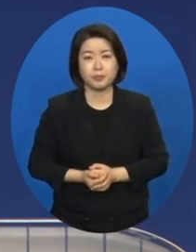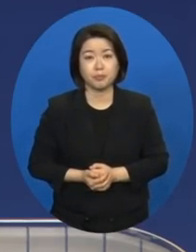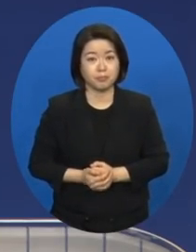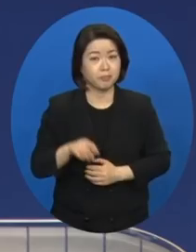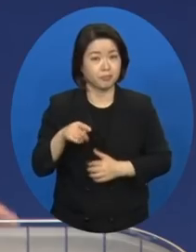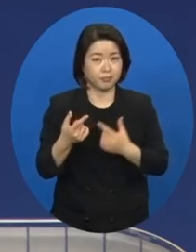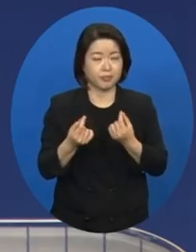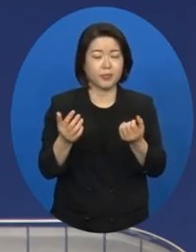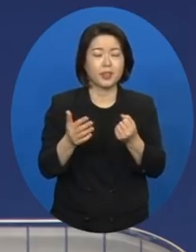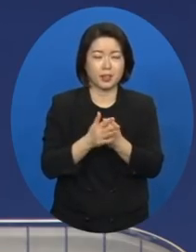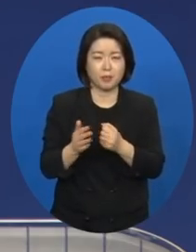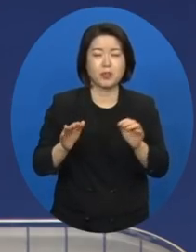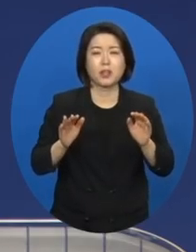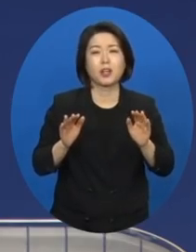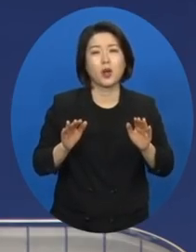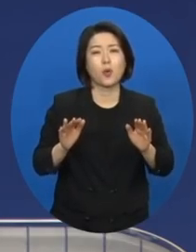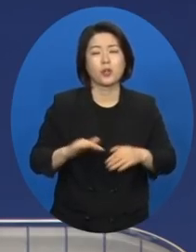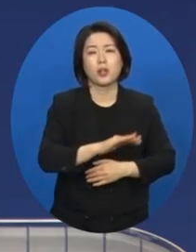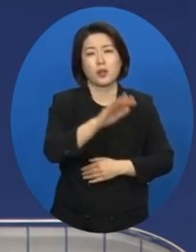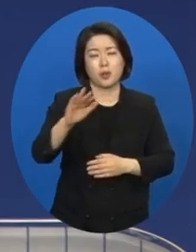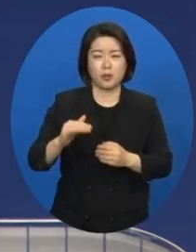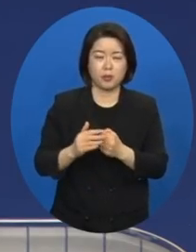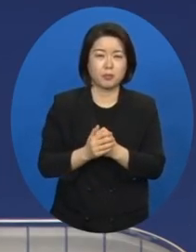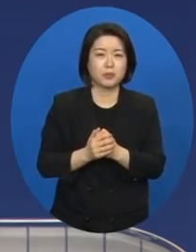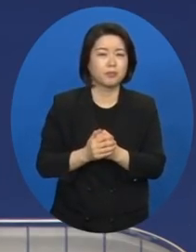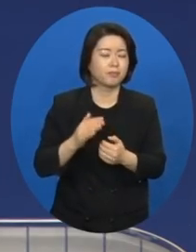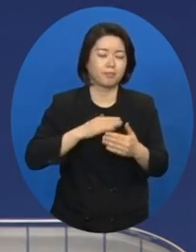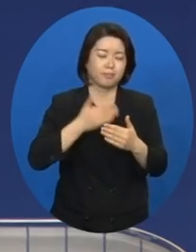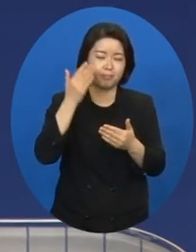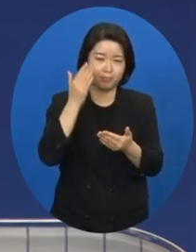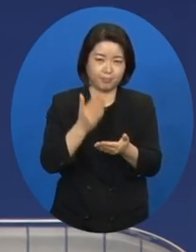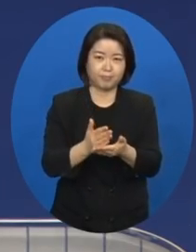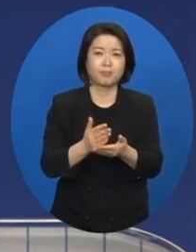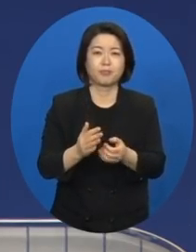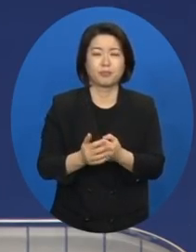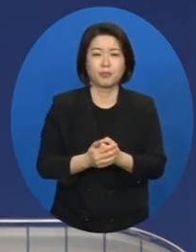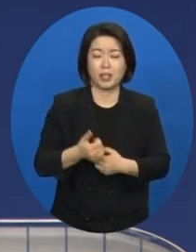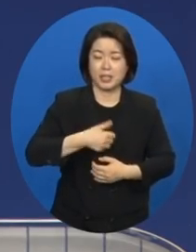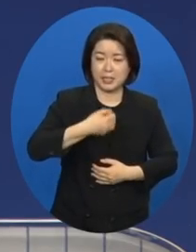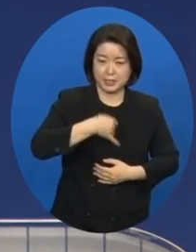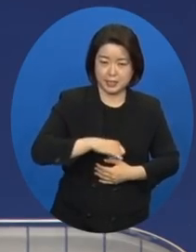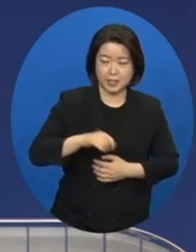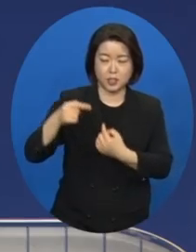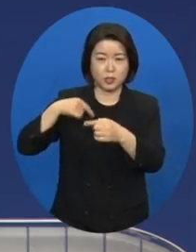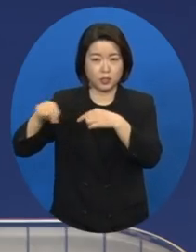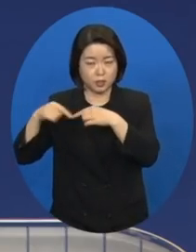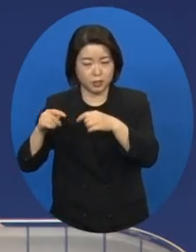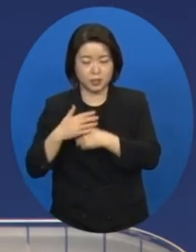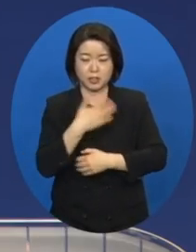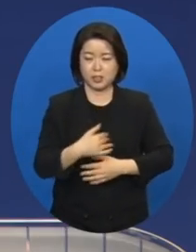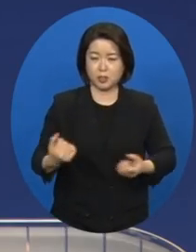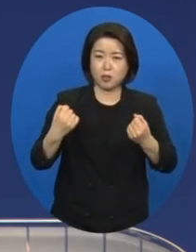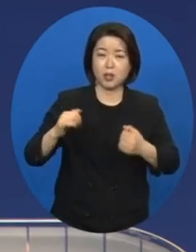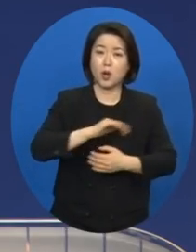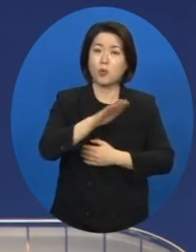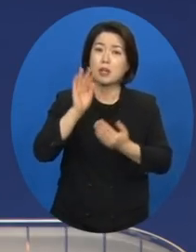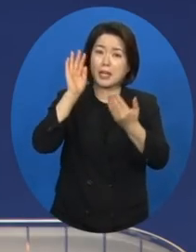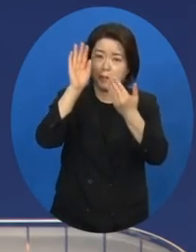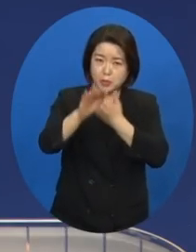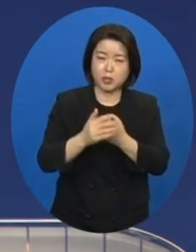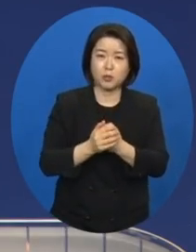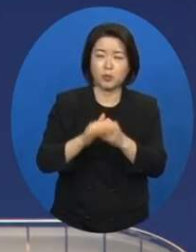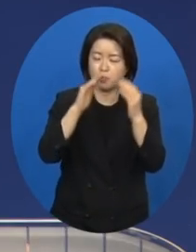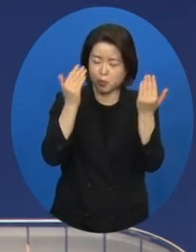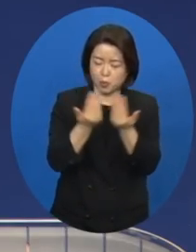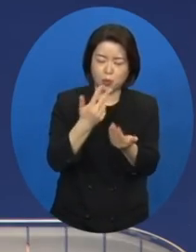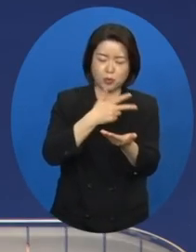그렇기 때문에 여러분 두려워하지 마십시오. 자녀도 정치도 건강도 우리의 미래도 주님 손안에